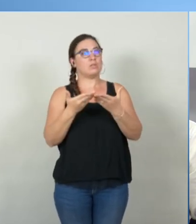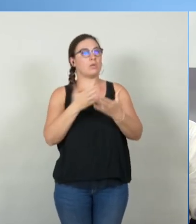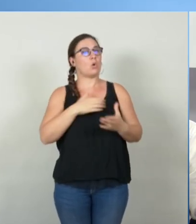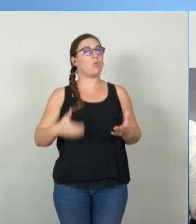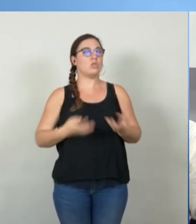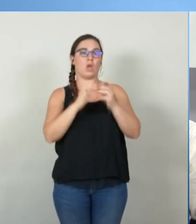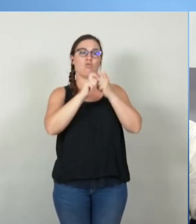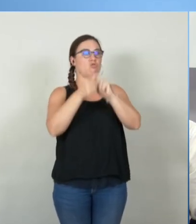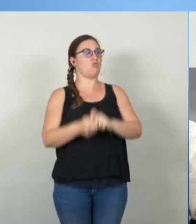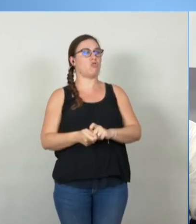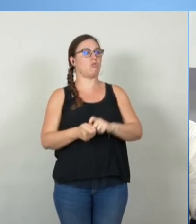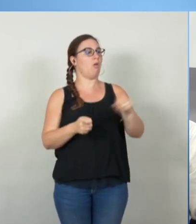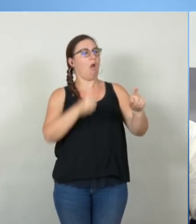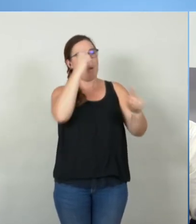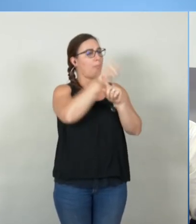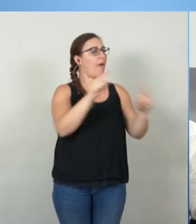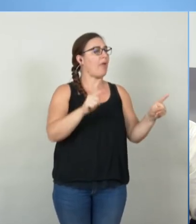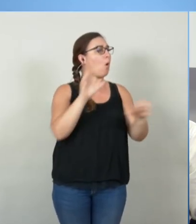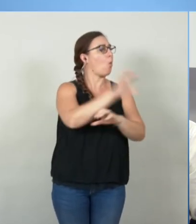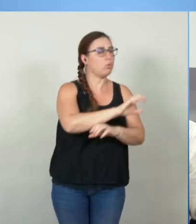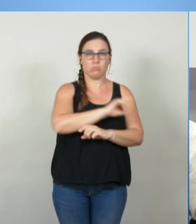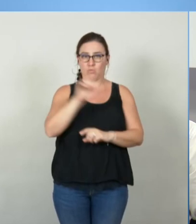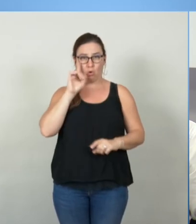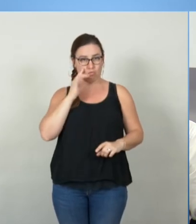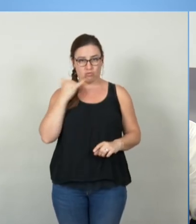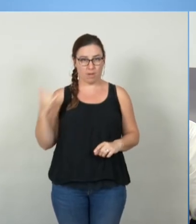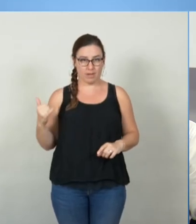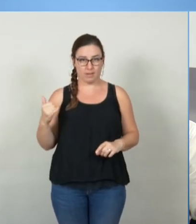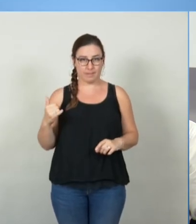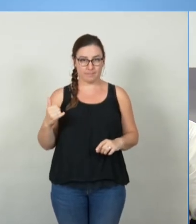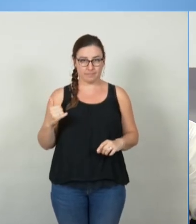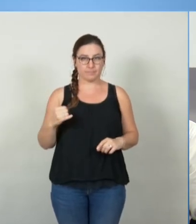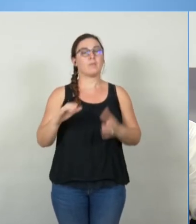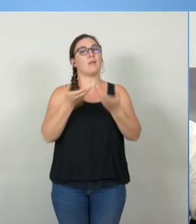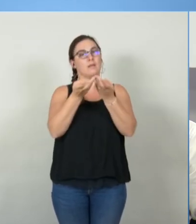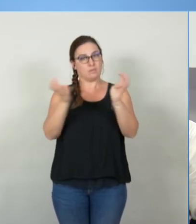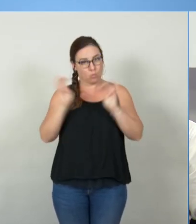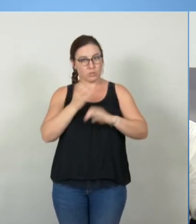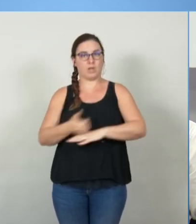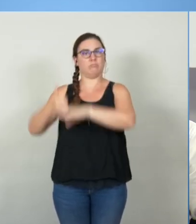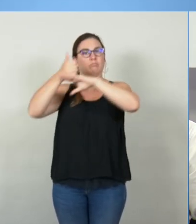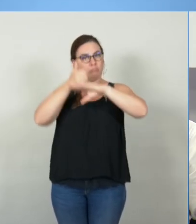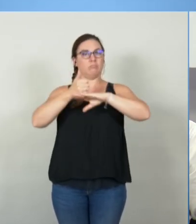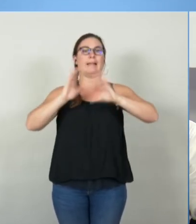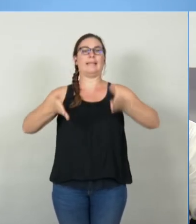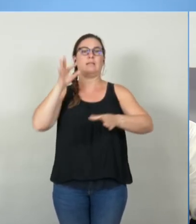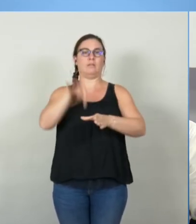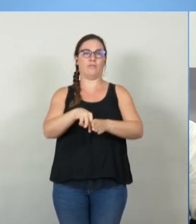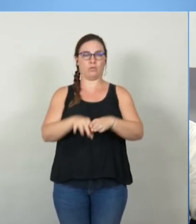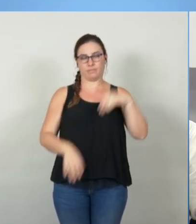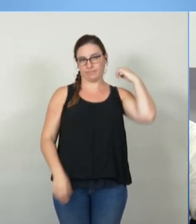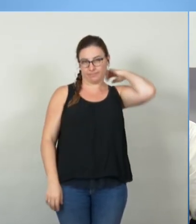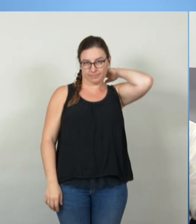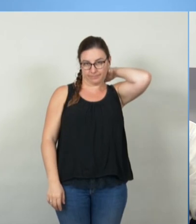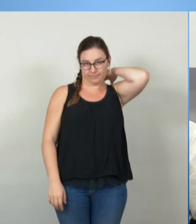changer la position du comité d'avis mais ça c'est de fait c'est le conseil municipal qui est souvent ce